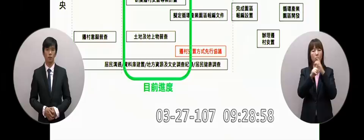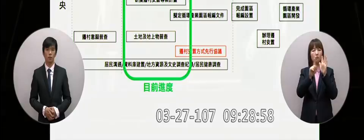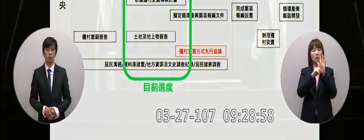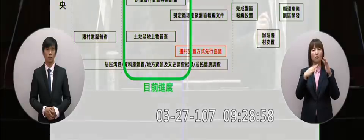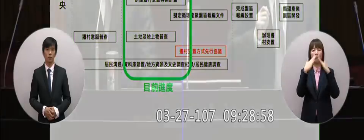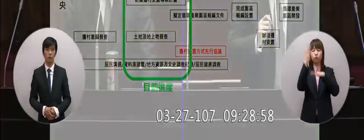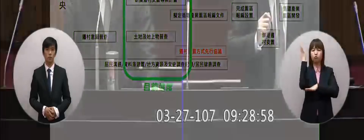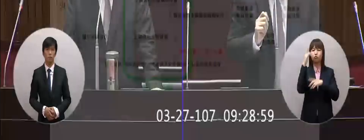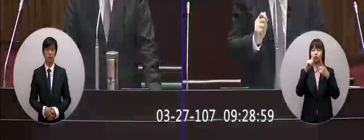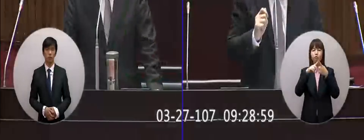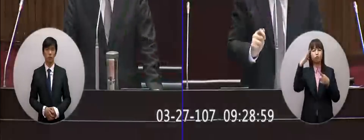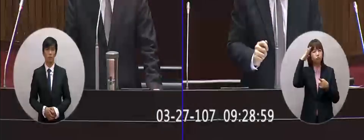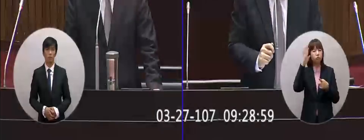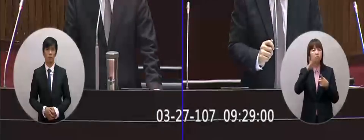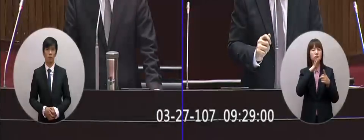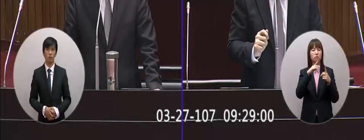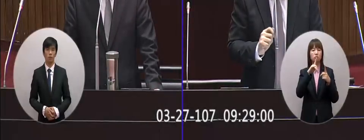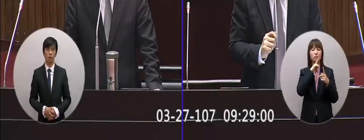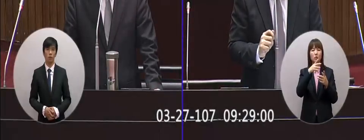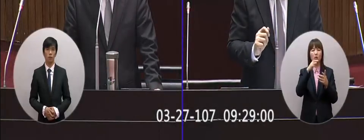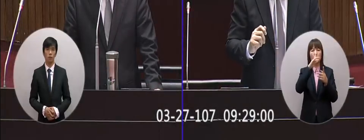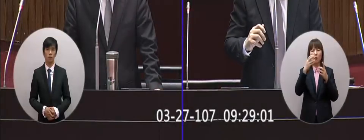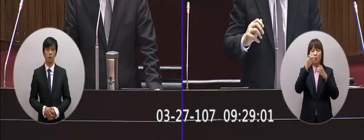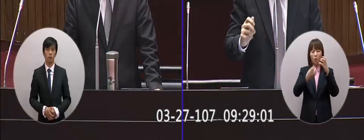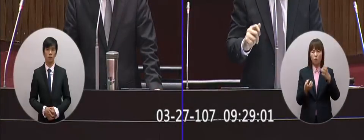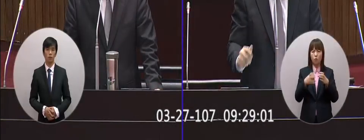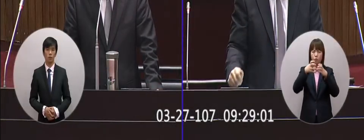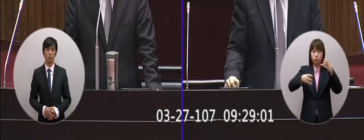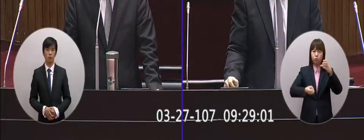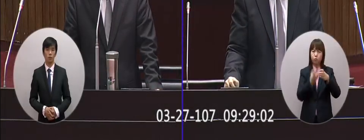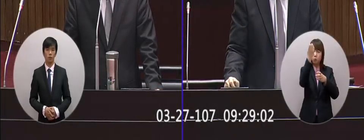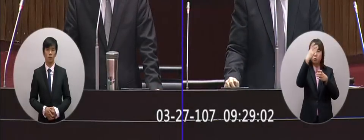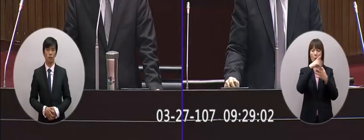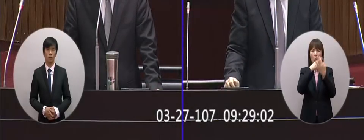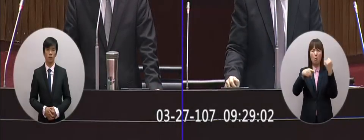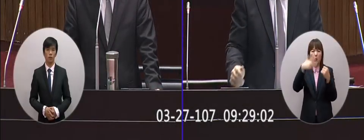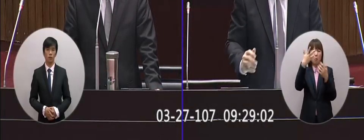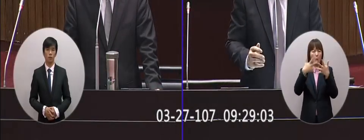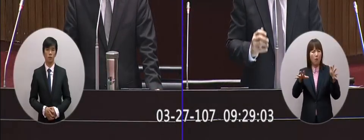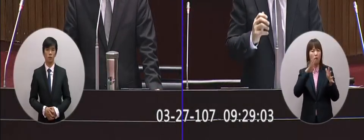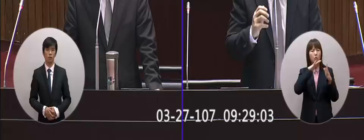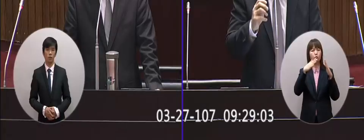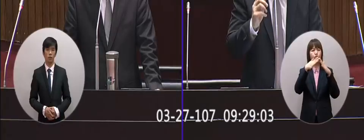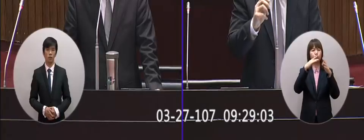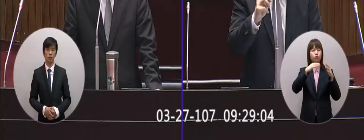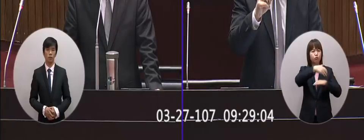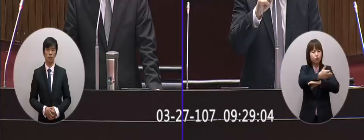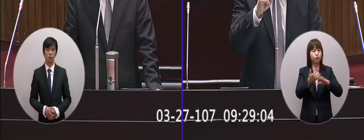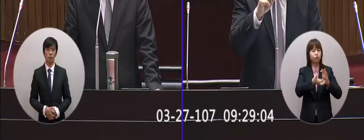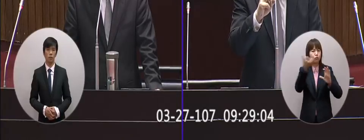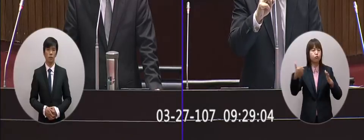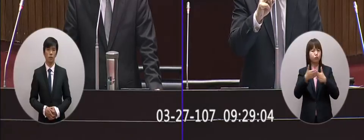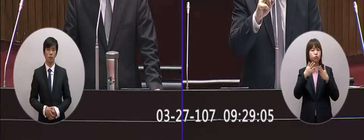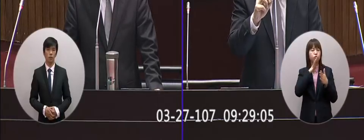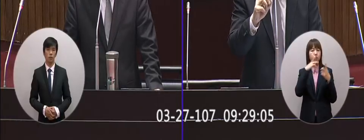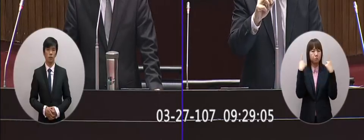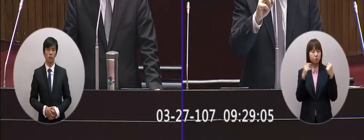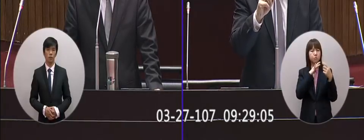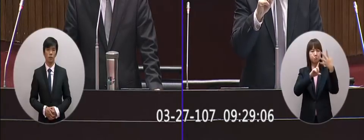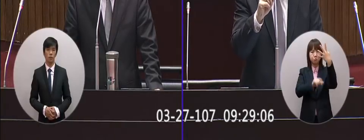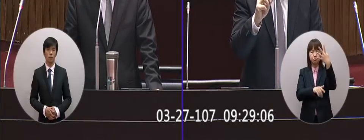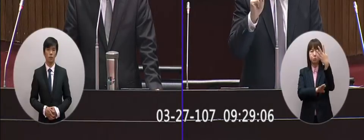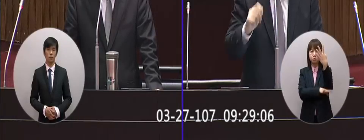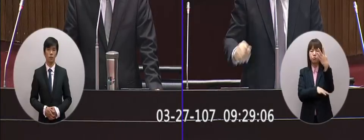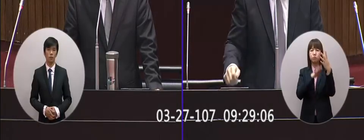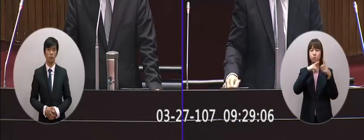道歉。那市长这边还有超过800支的烟囱在这边。事实上，迁村大概是政府的既定方向。那原先预定是在4月底的时